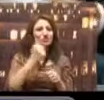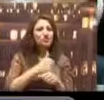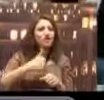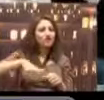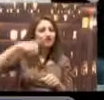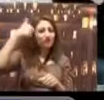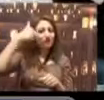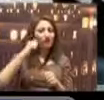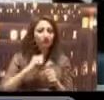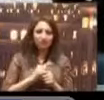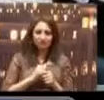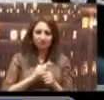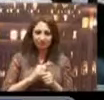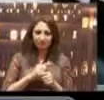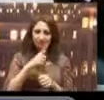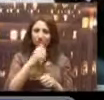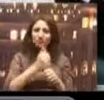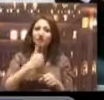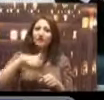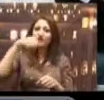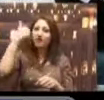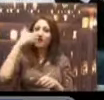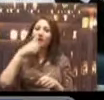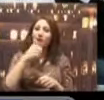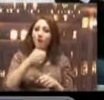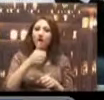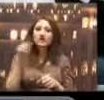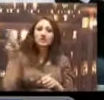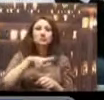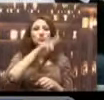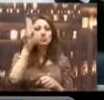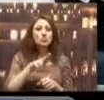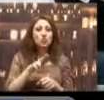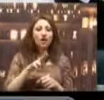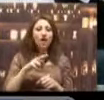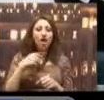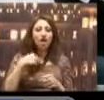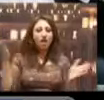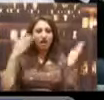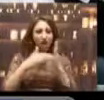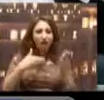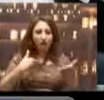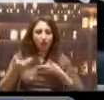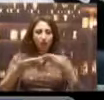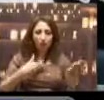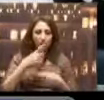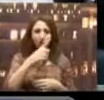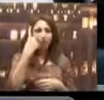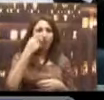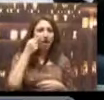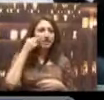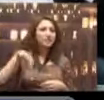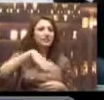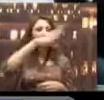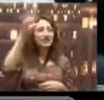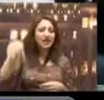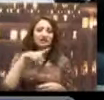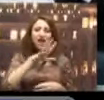وبهنيك على اللي انت قدمته كله في اعمالك. ودايما بس اضيفي سؤال اخير في نهايه حواري معاه، بقول له انت كواحد من الناس، ايه المشروع